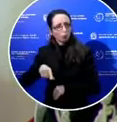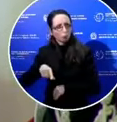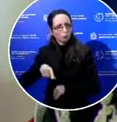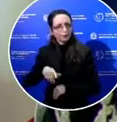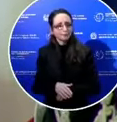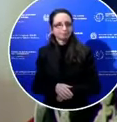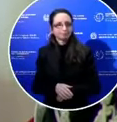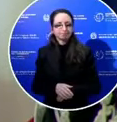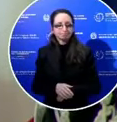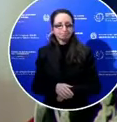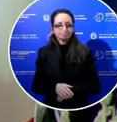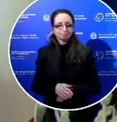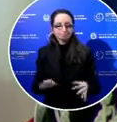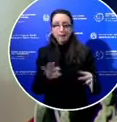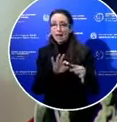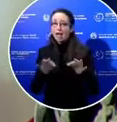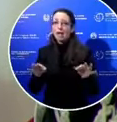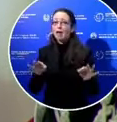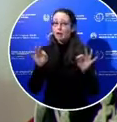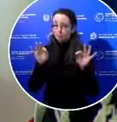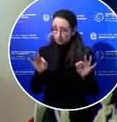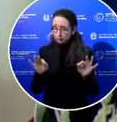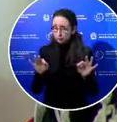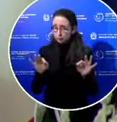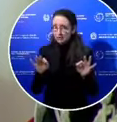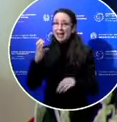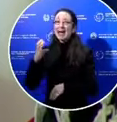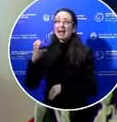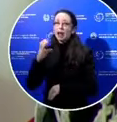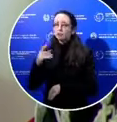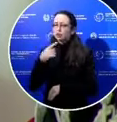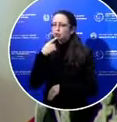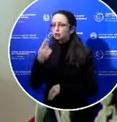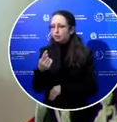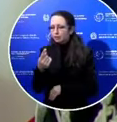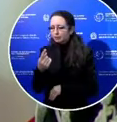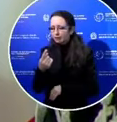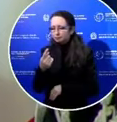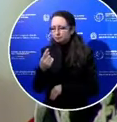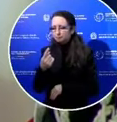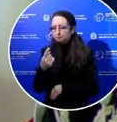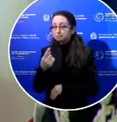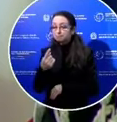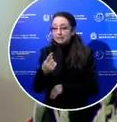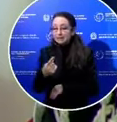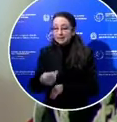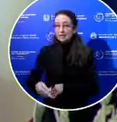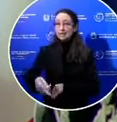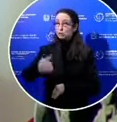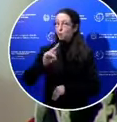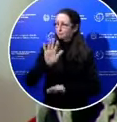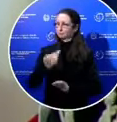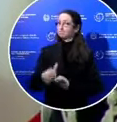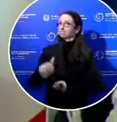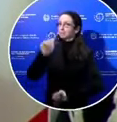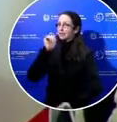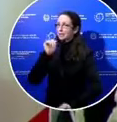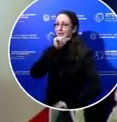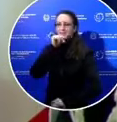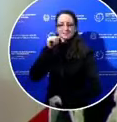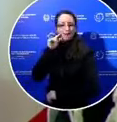È un'affermazione. Italo Calvino osservava che prima delle risposte occorre trovare le domande